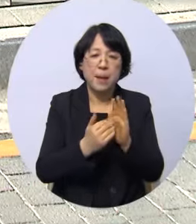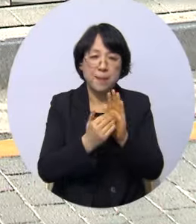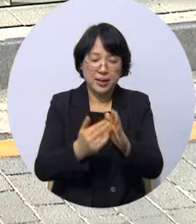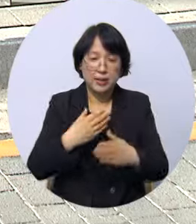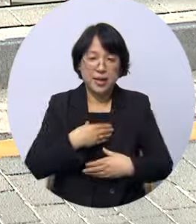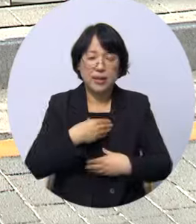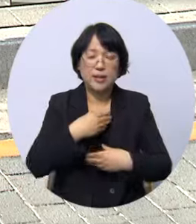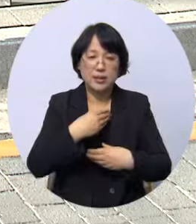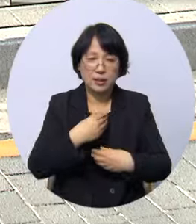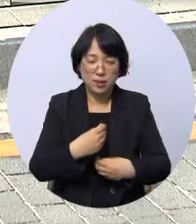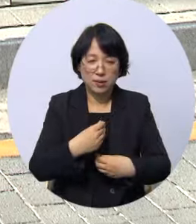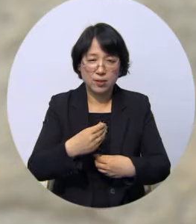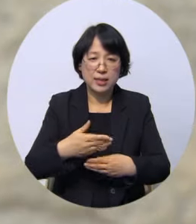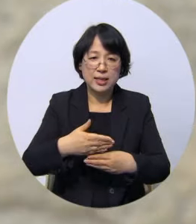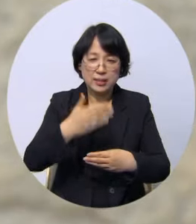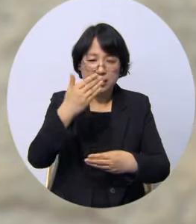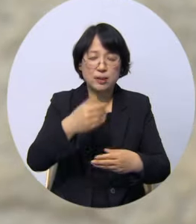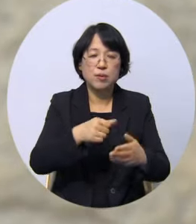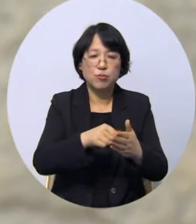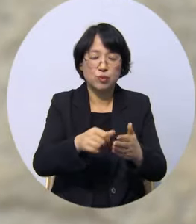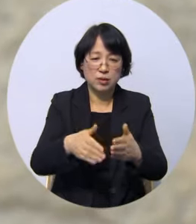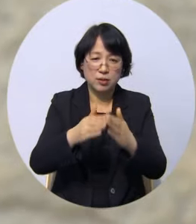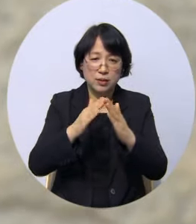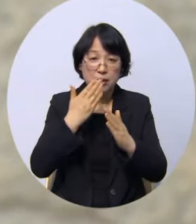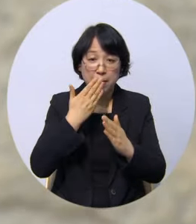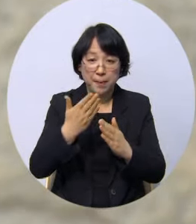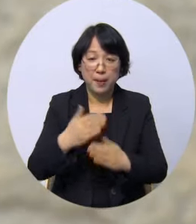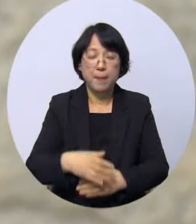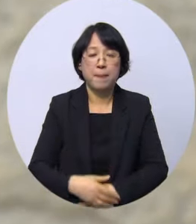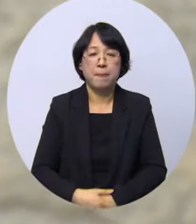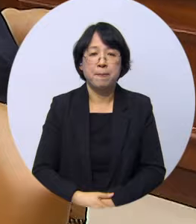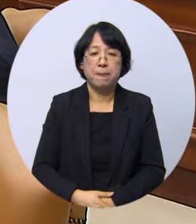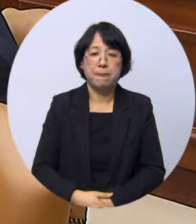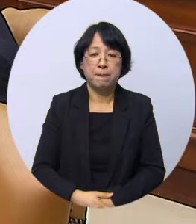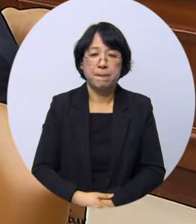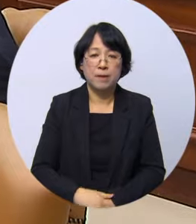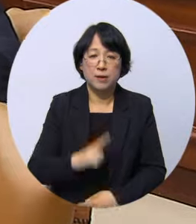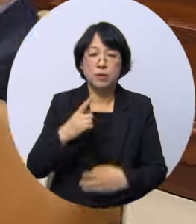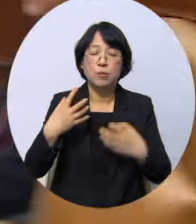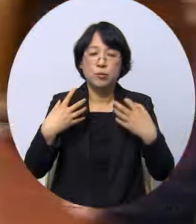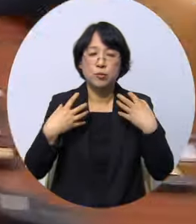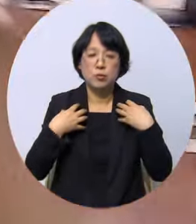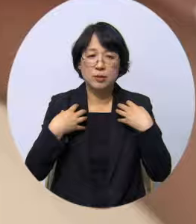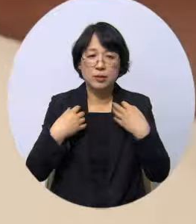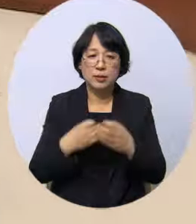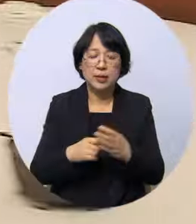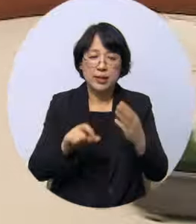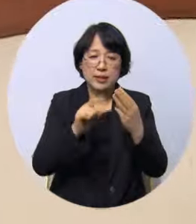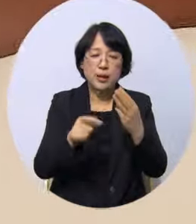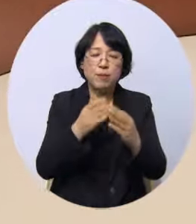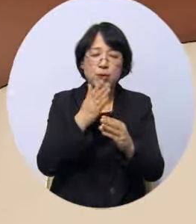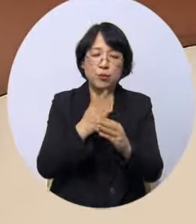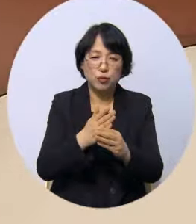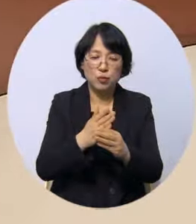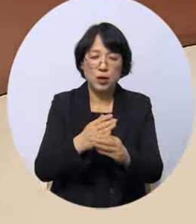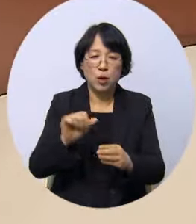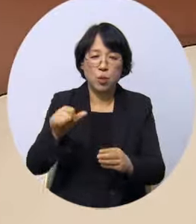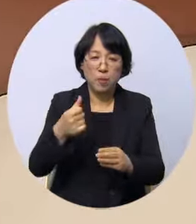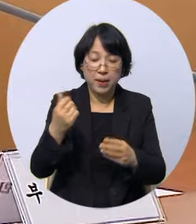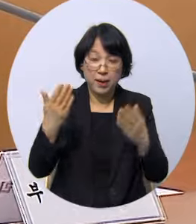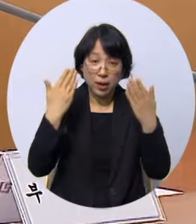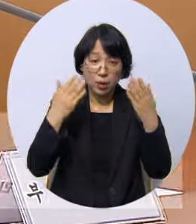안전펜스 등 안전 시설물을 설치할 수 있는 겁니다 이에 따라 정부는 이달 중에 12개 시도 500개